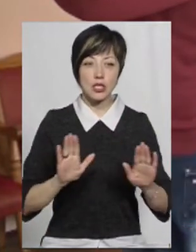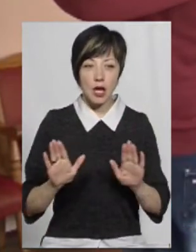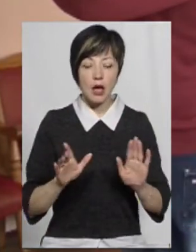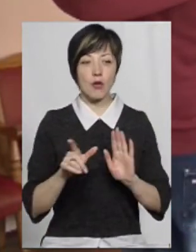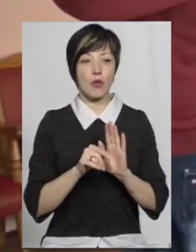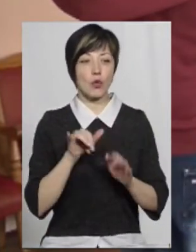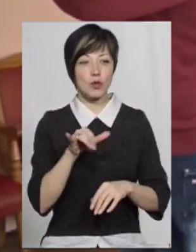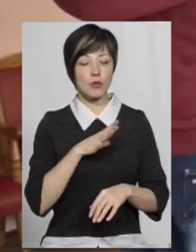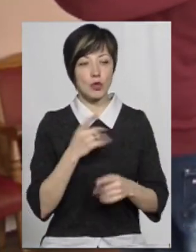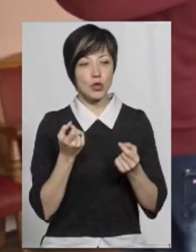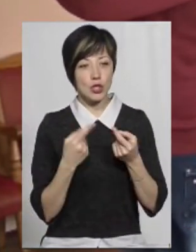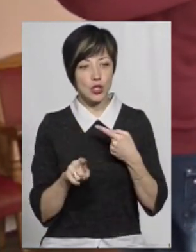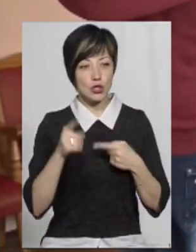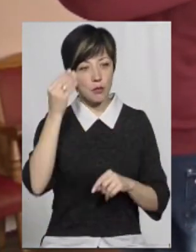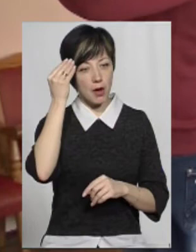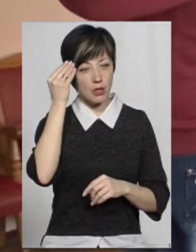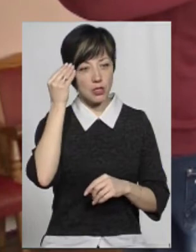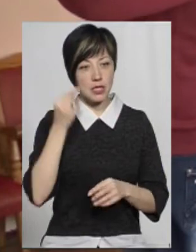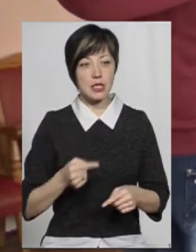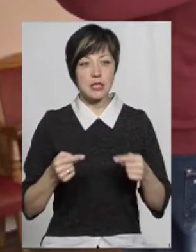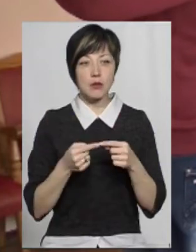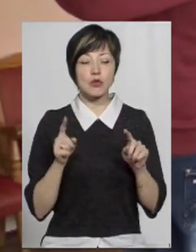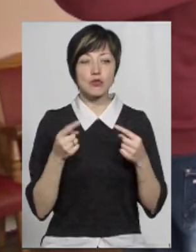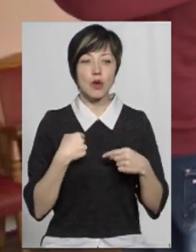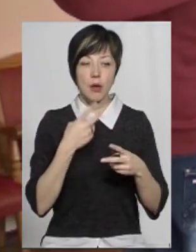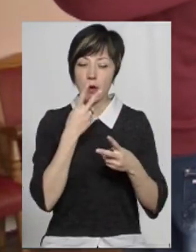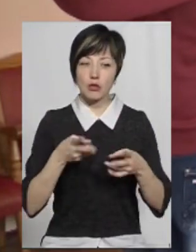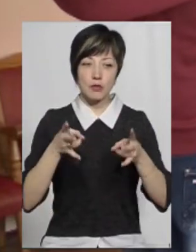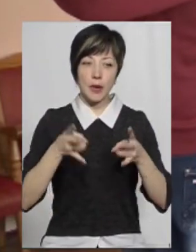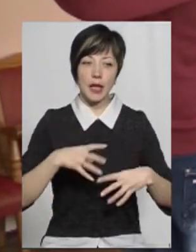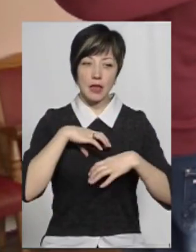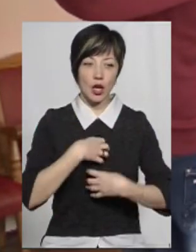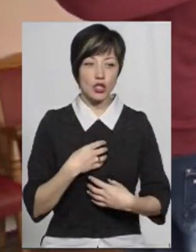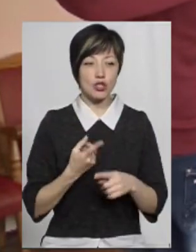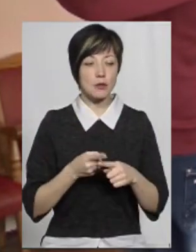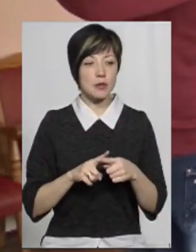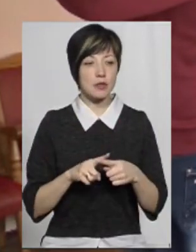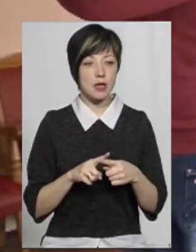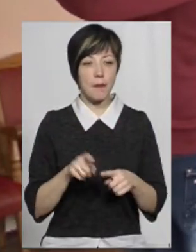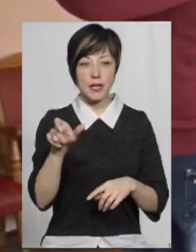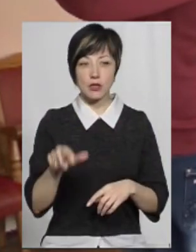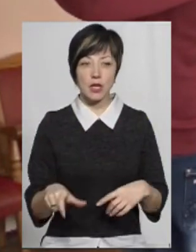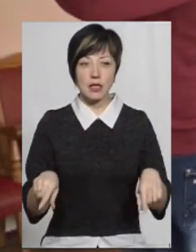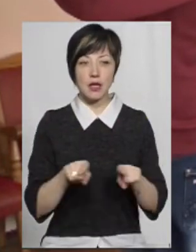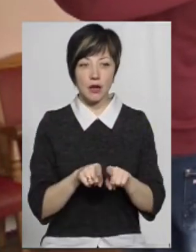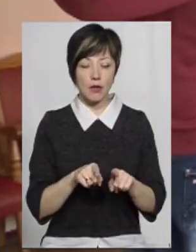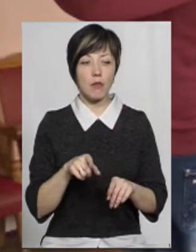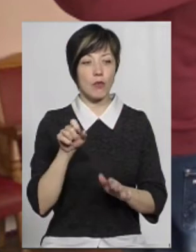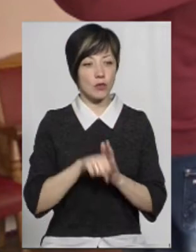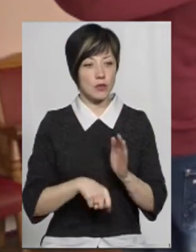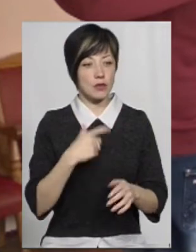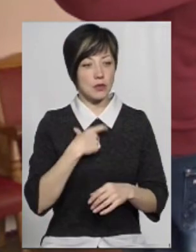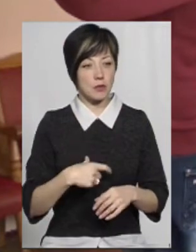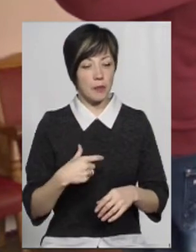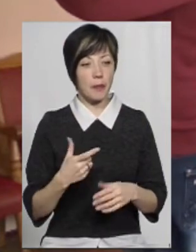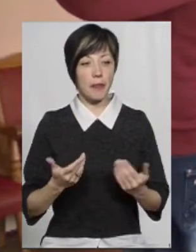них було дещо інше бачення. Саме чому я бачив трагічним, чому я хотів, щоб цей персонаж таки покінчив життя